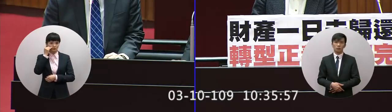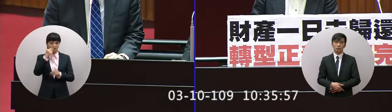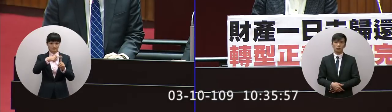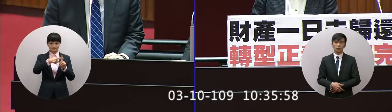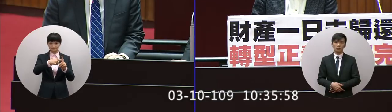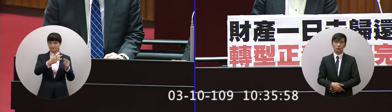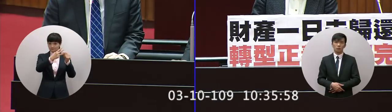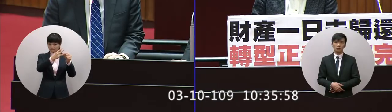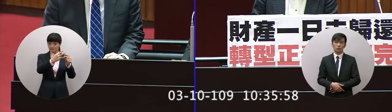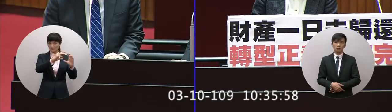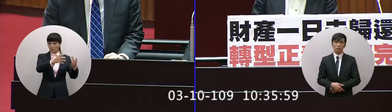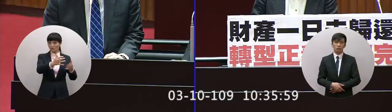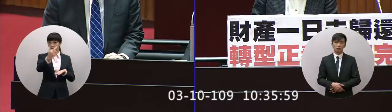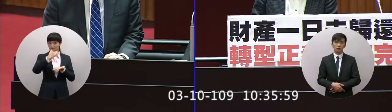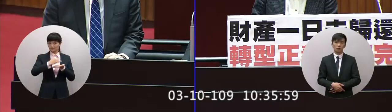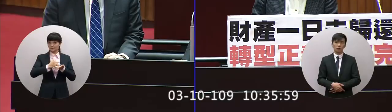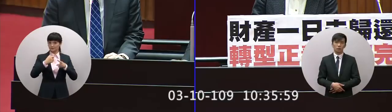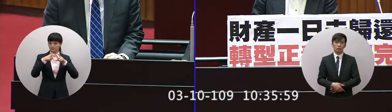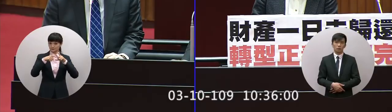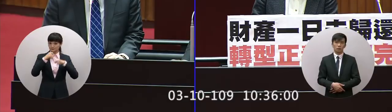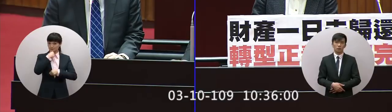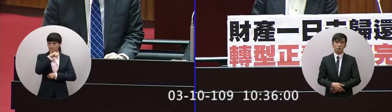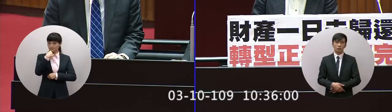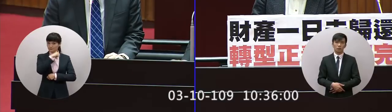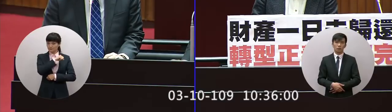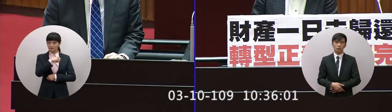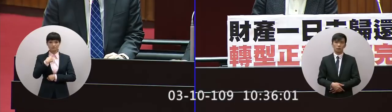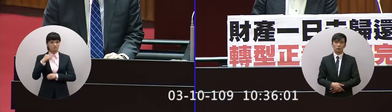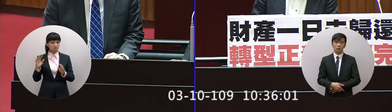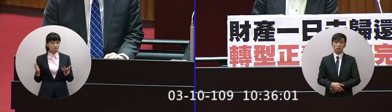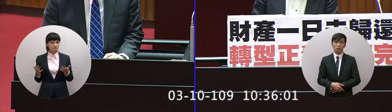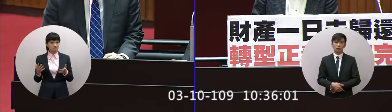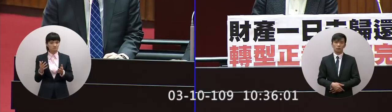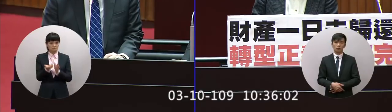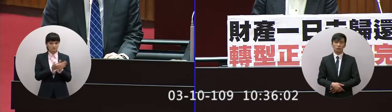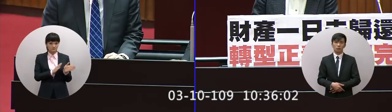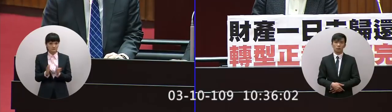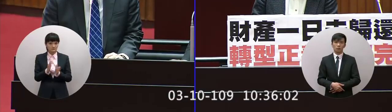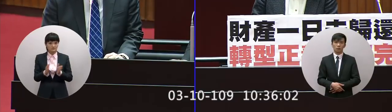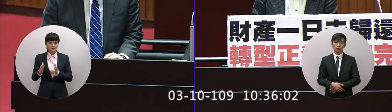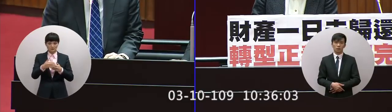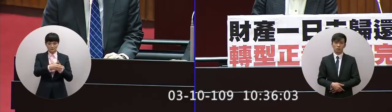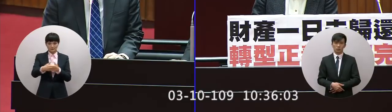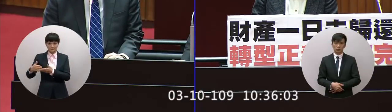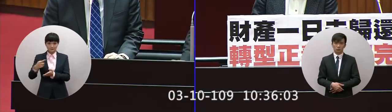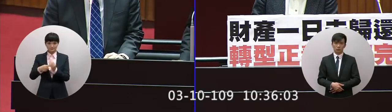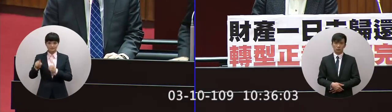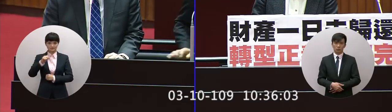可能在所有集中检疫的部分，其实我们有至少预备1500个房间